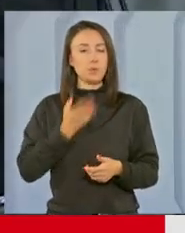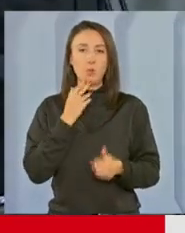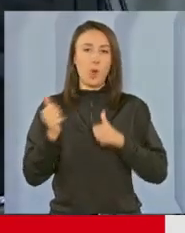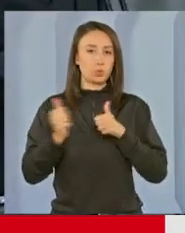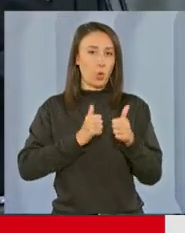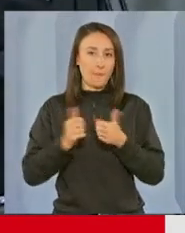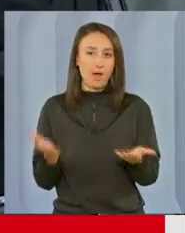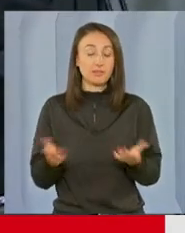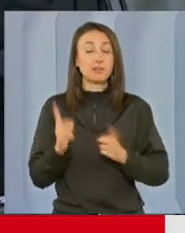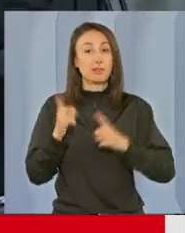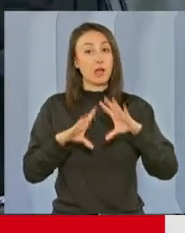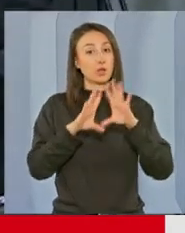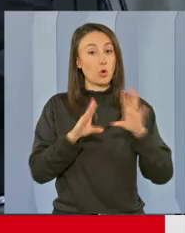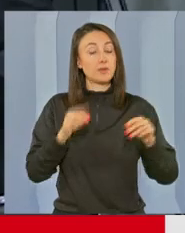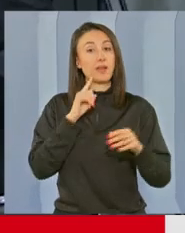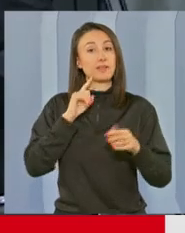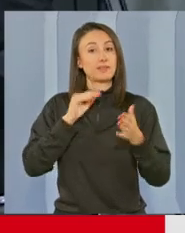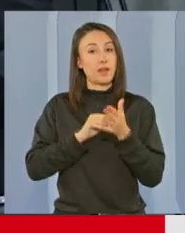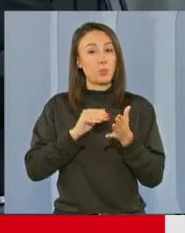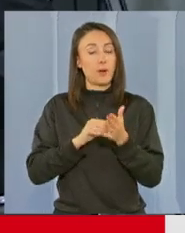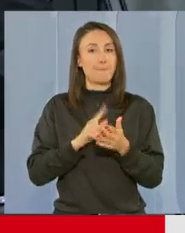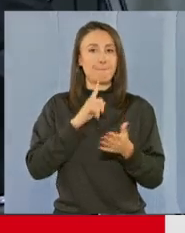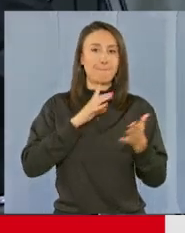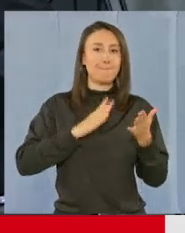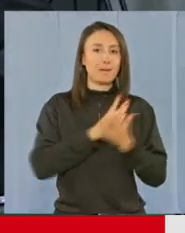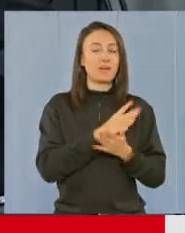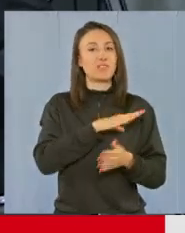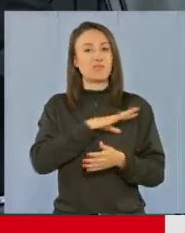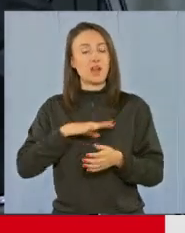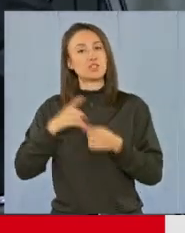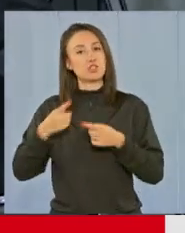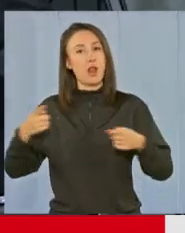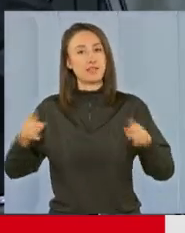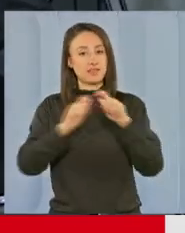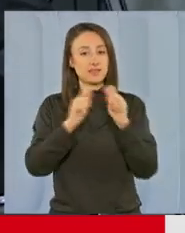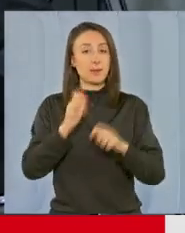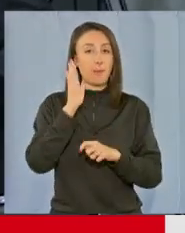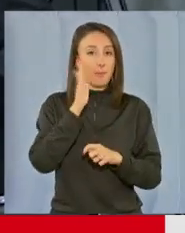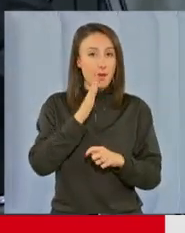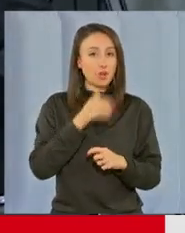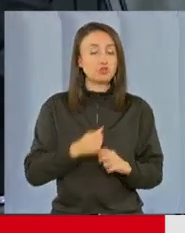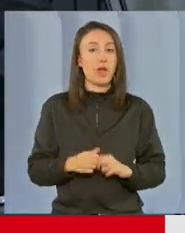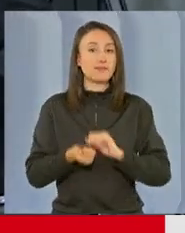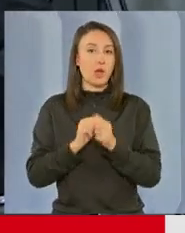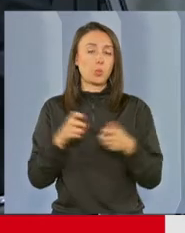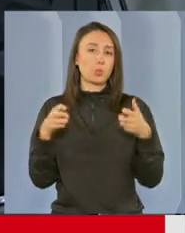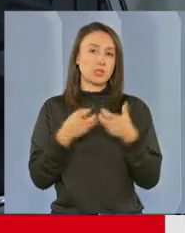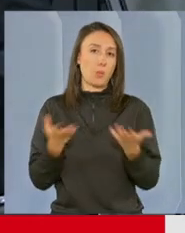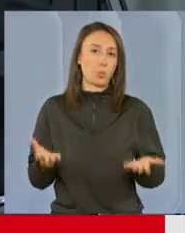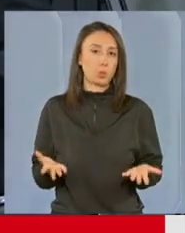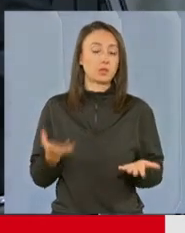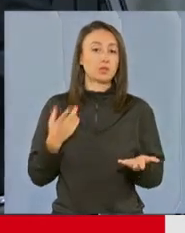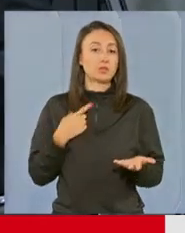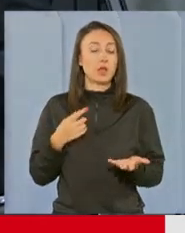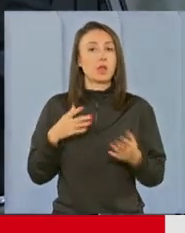automat că dacă România ar avea nevoie de o brigadă permanentă, Franța și celelalte țări, Belgia, Luxemburg,